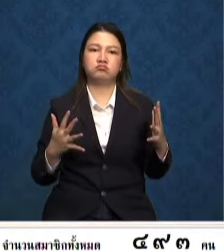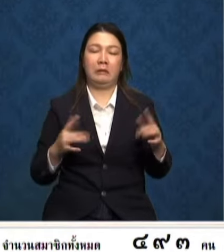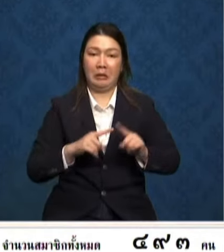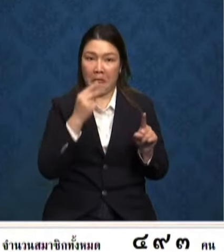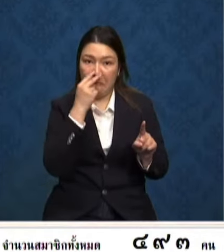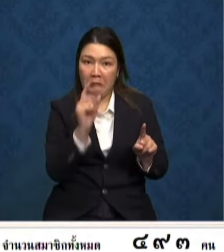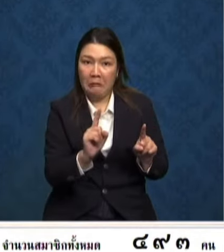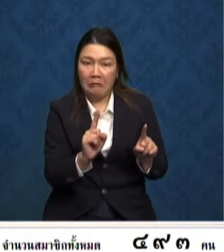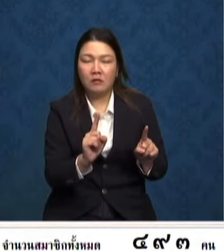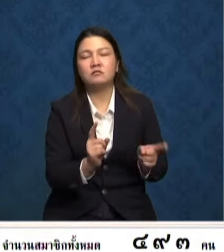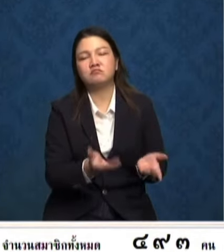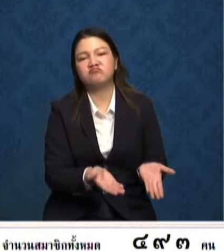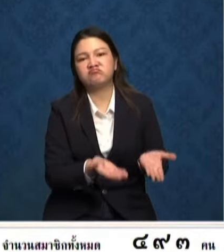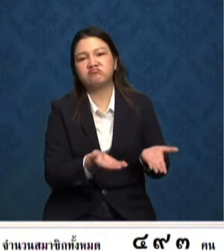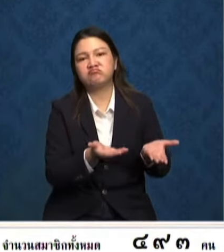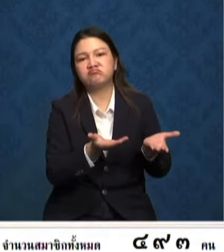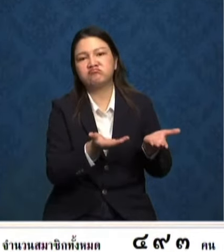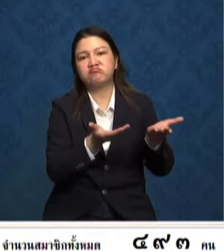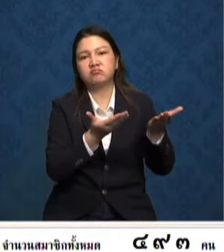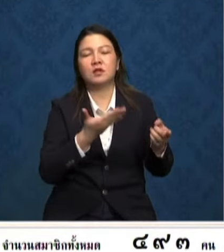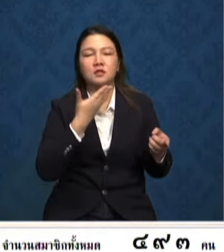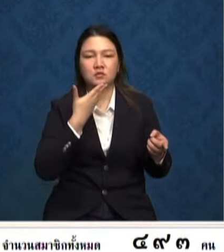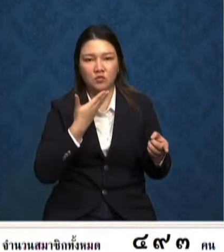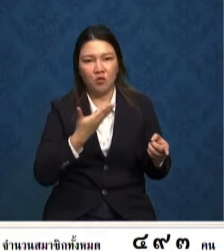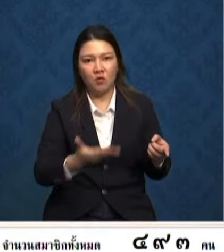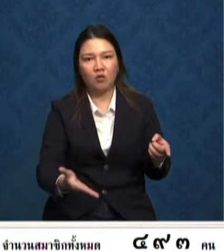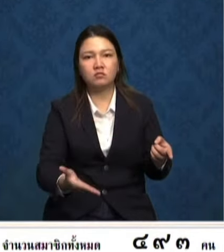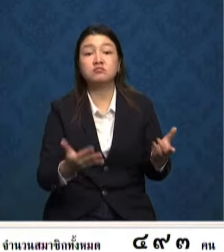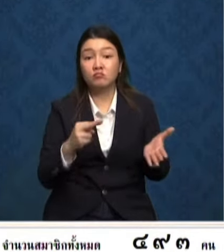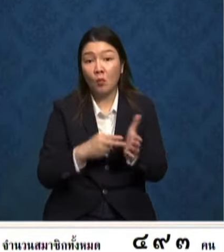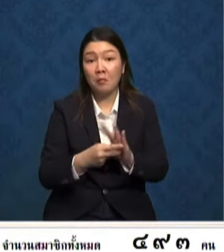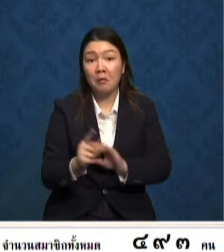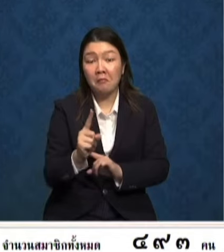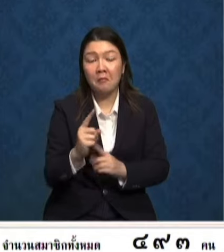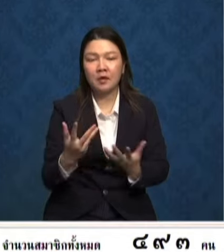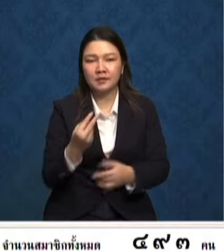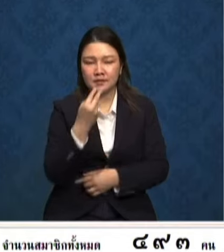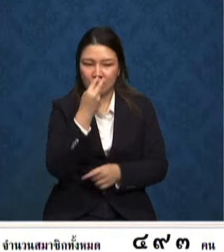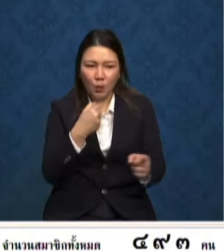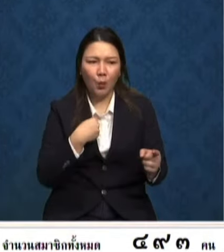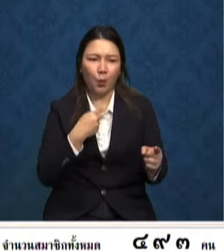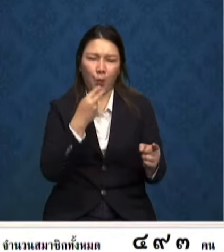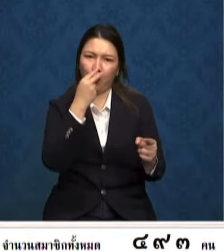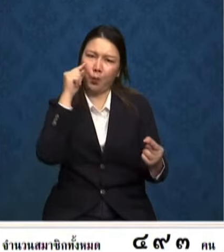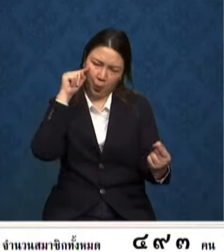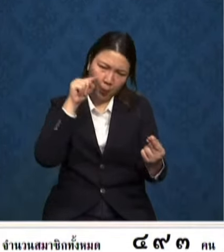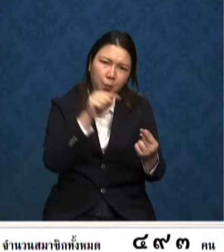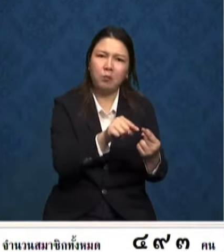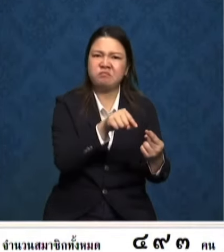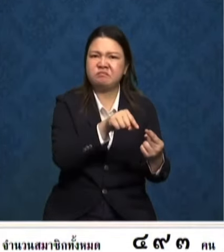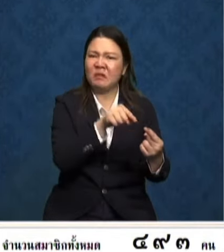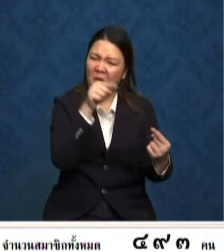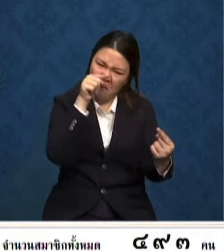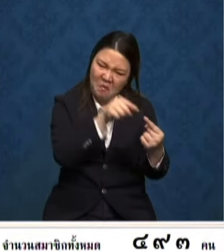ามกลับเพิ่มขึ้นโดยตลอดทำให้เรามาถึงจุดอันตรายอันตรายตรง